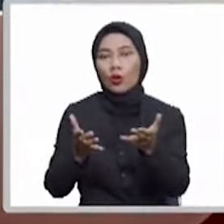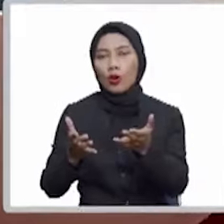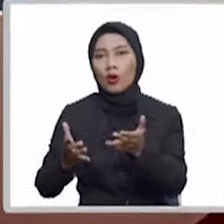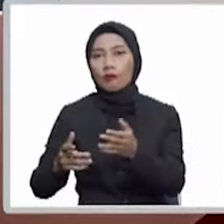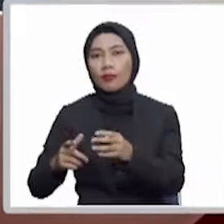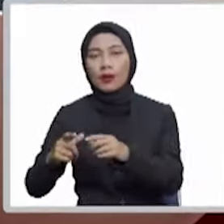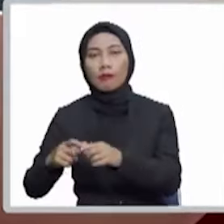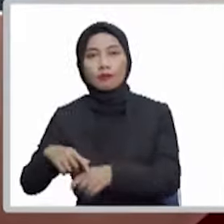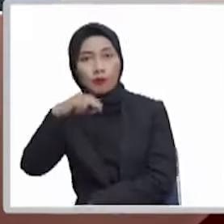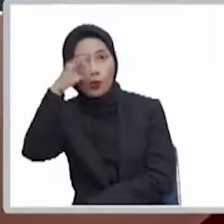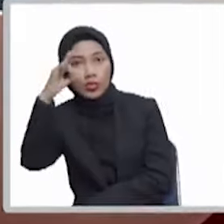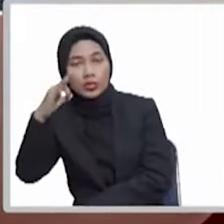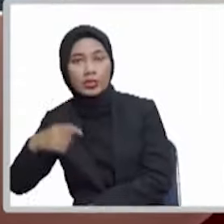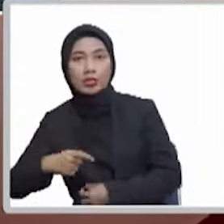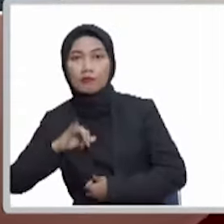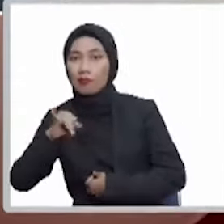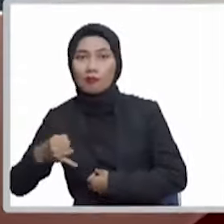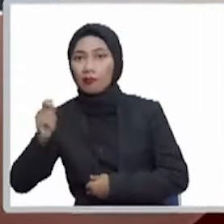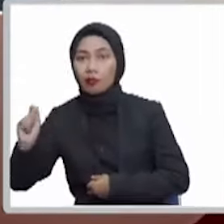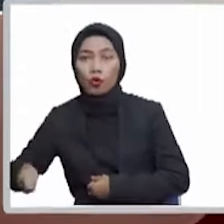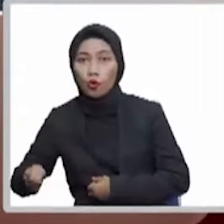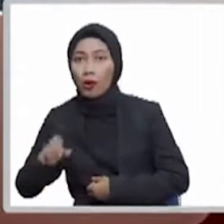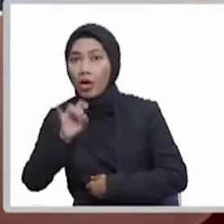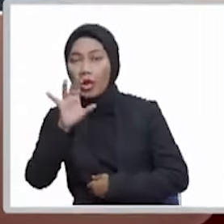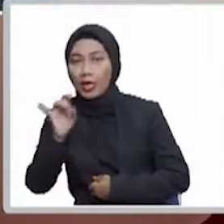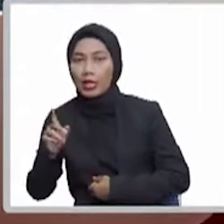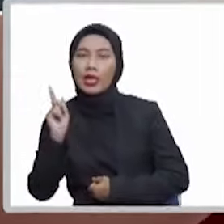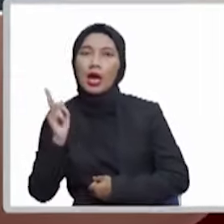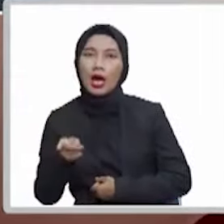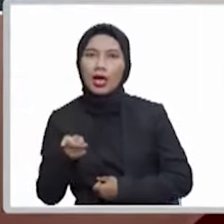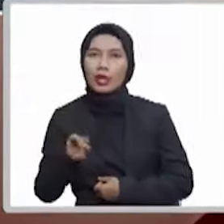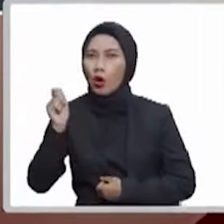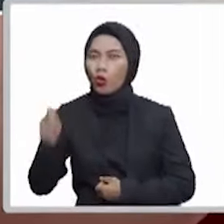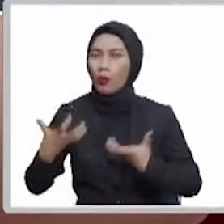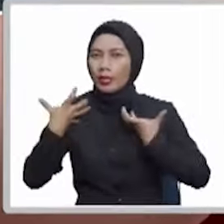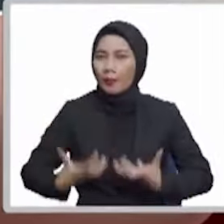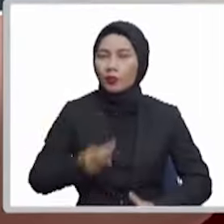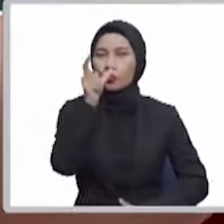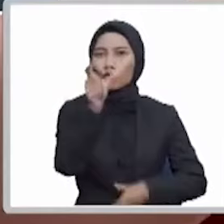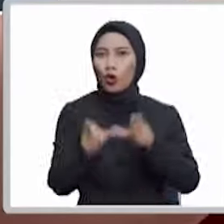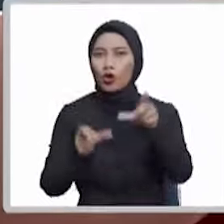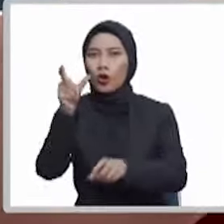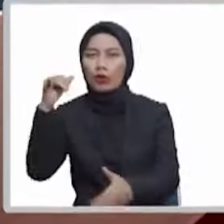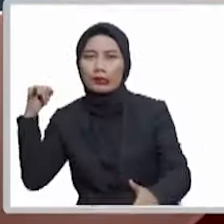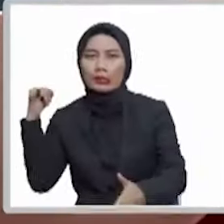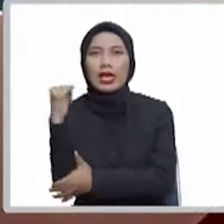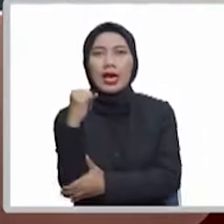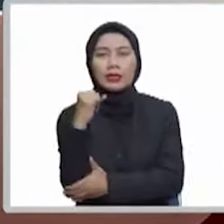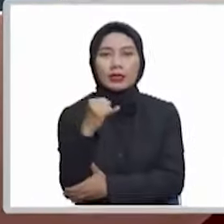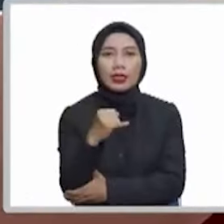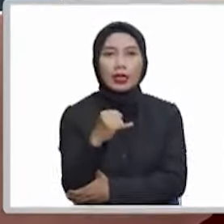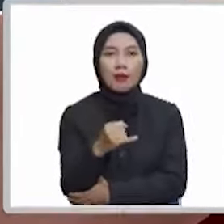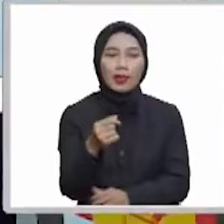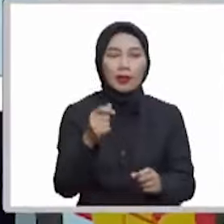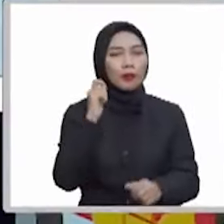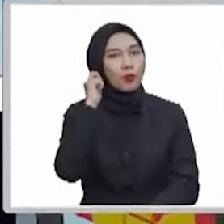seberat-beratnya bagi yang melakukan kekerasan terhadap anak dan perempuan. Itu diantaranya ikrar